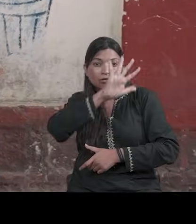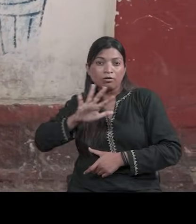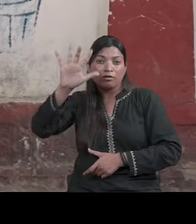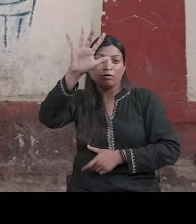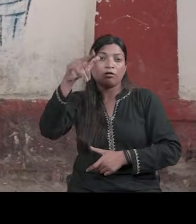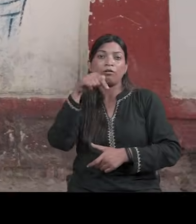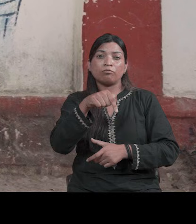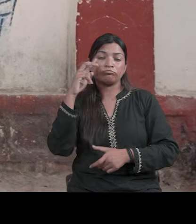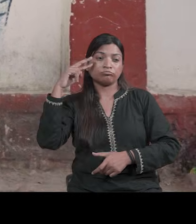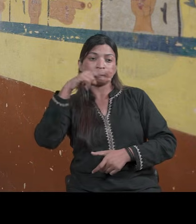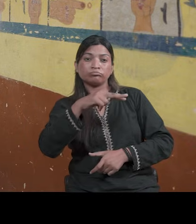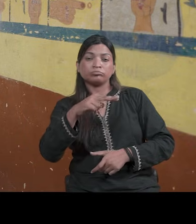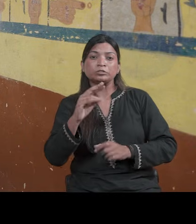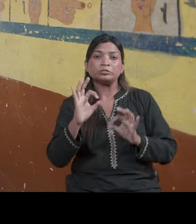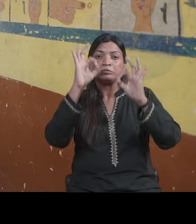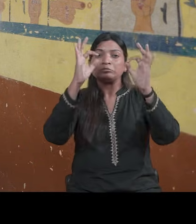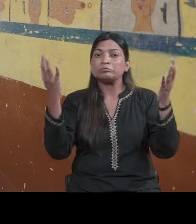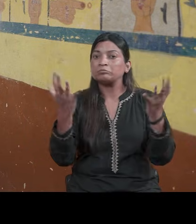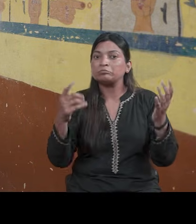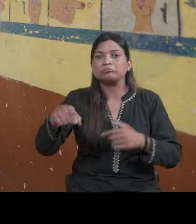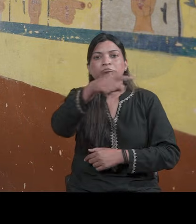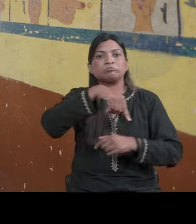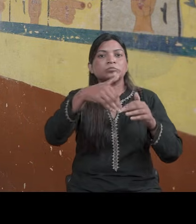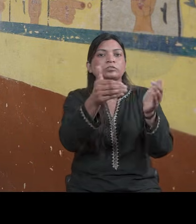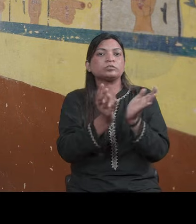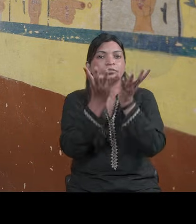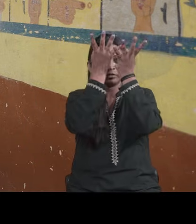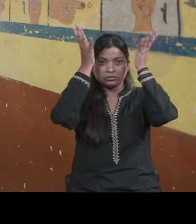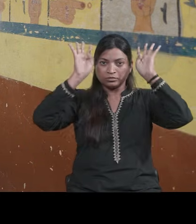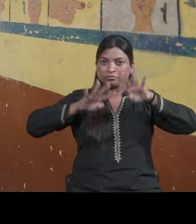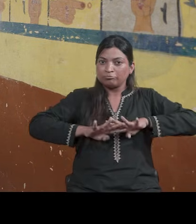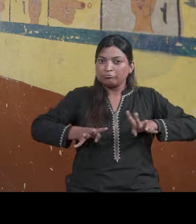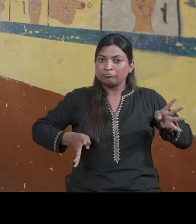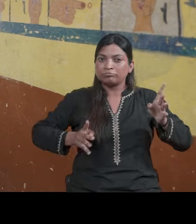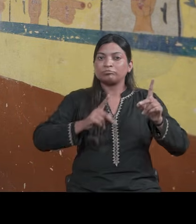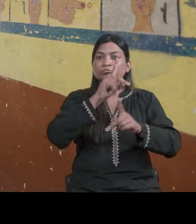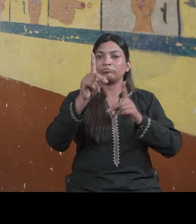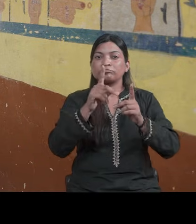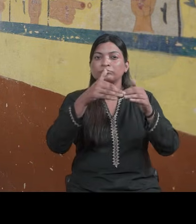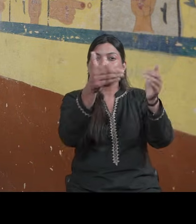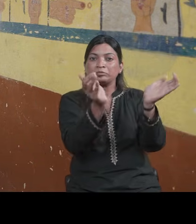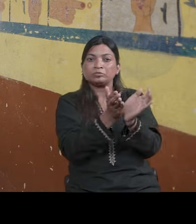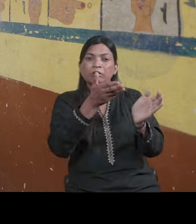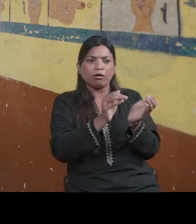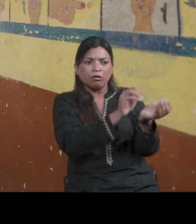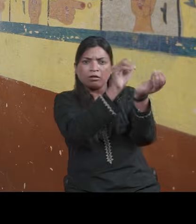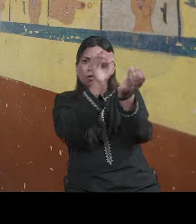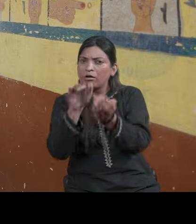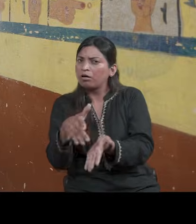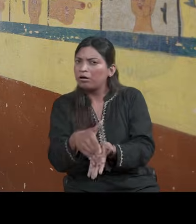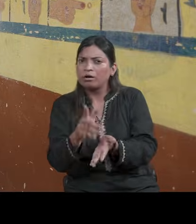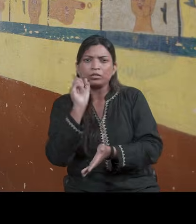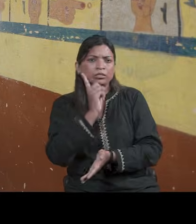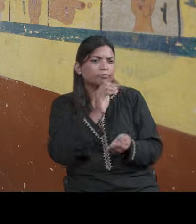पे पूर्णतः संपूर्ण आबादी आदिवासियों की है। उन आदिवासी लोगों के मूक बधिर बच्चों पे कोई फोकस नहीं